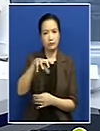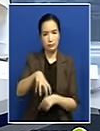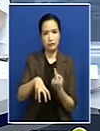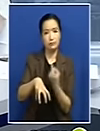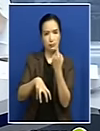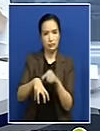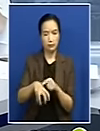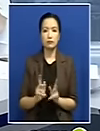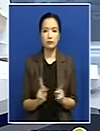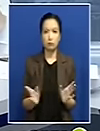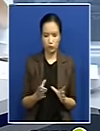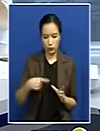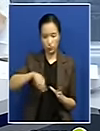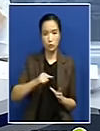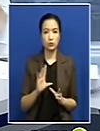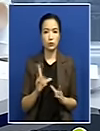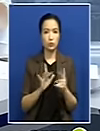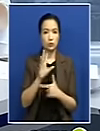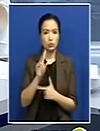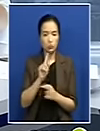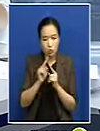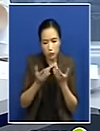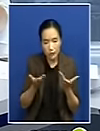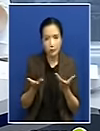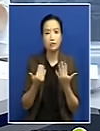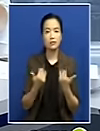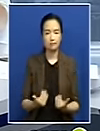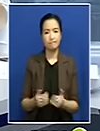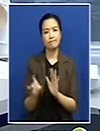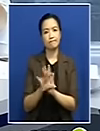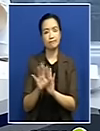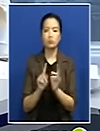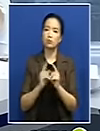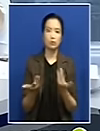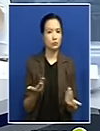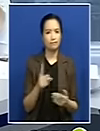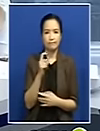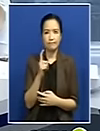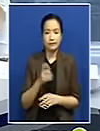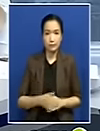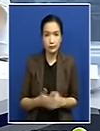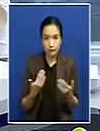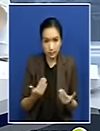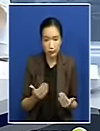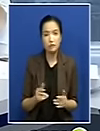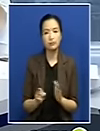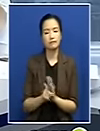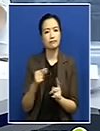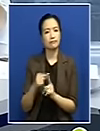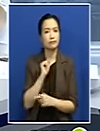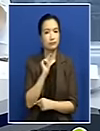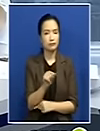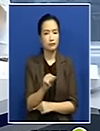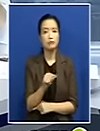คณะกรรมการชุดหนึ่งขึ้นมาเพื่อที่จะเจรจากันสุดท้ายจนถึงขนาดนี้ยังเจรจากันไม่ได ้ ล่าสุดนะครับมีคำสั่